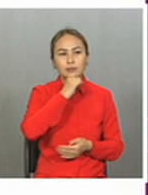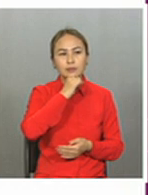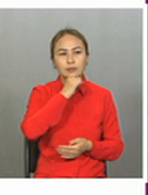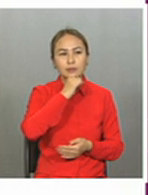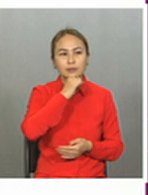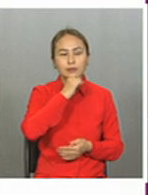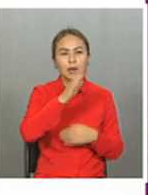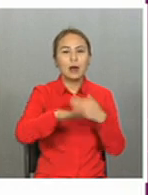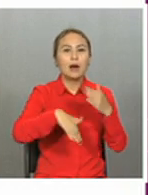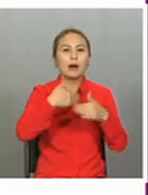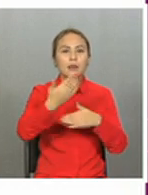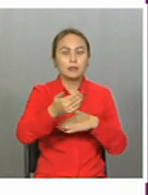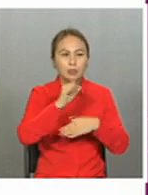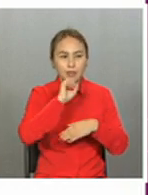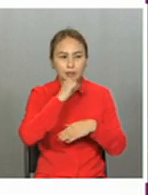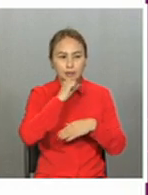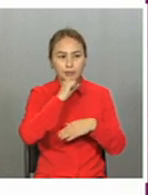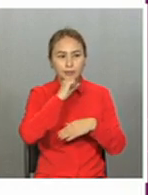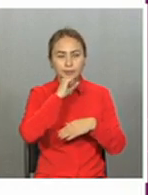арғата,